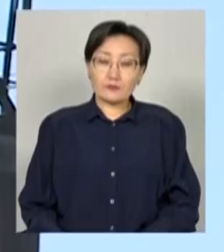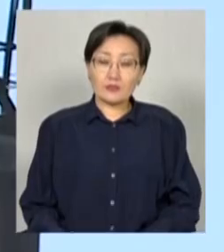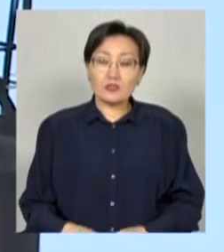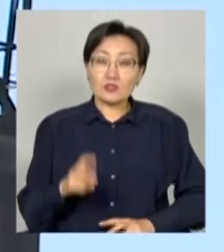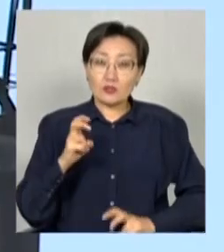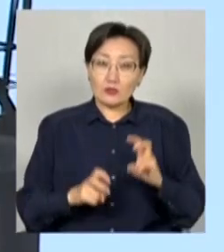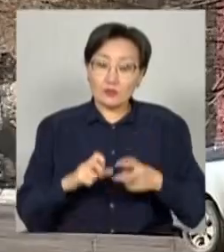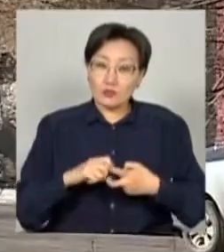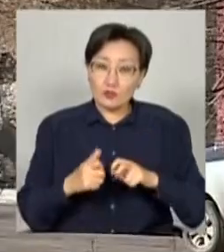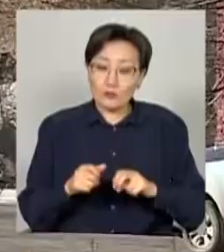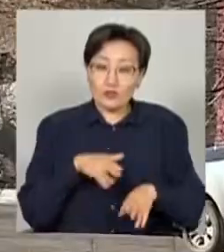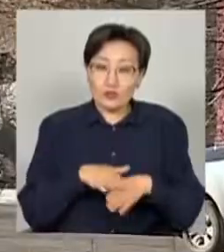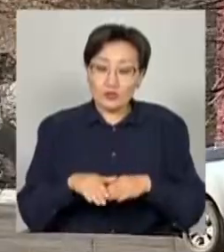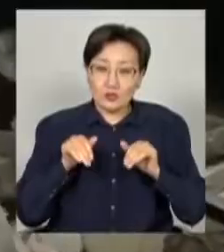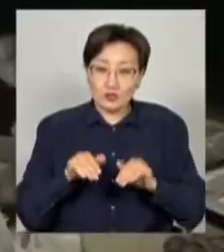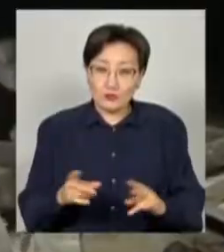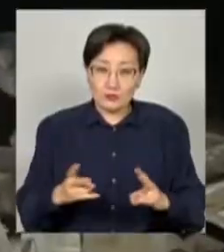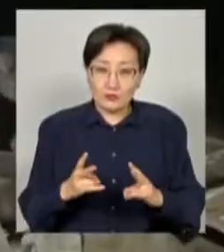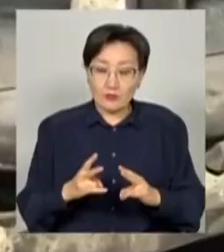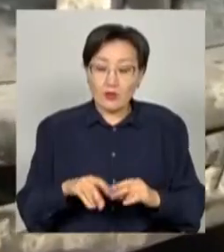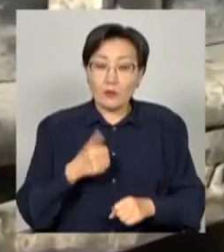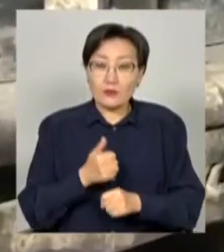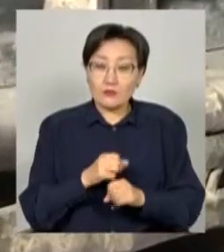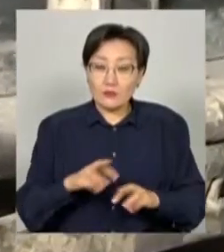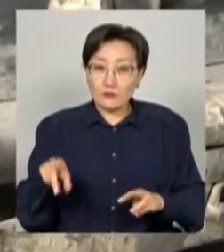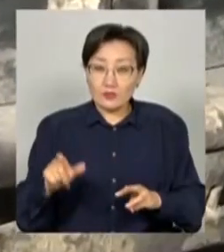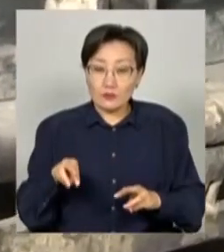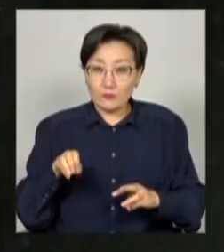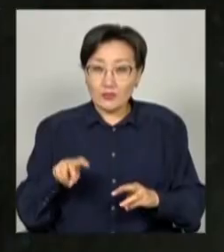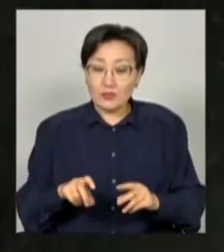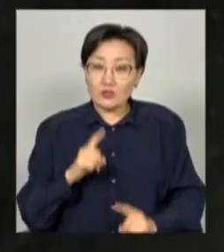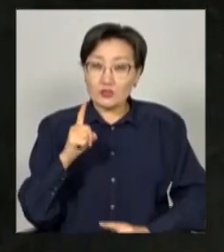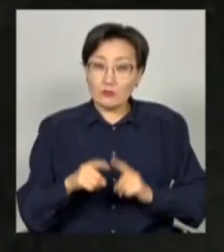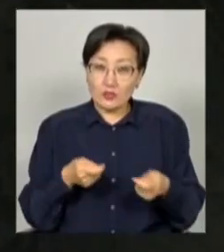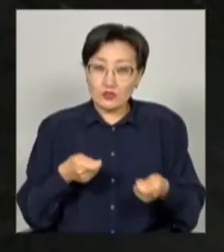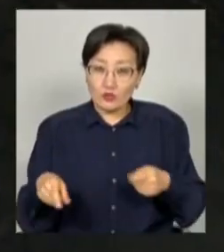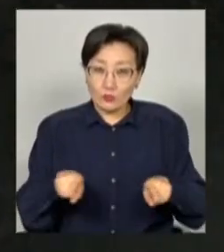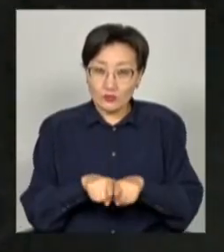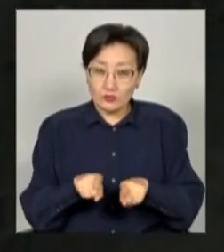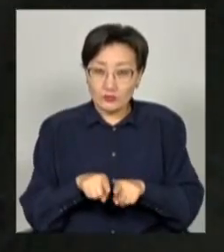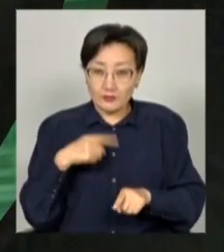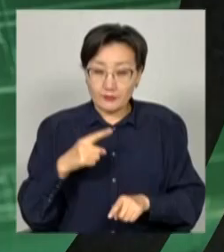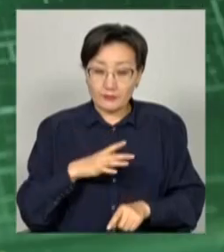Кәсіпорындағы кемшіліктерді түбегейлі шешу керек. Премьер-министр ArcelorMittal Теміртау басшыларына осыны айтты.